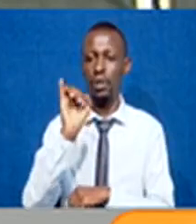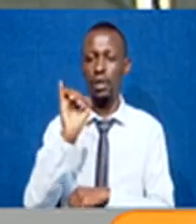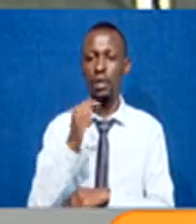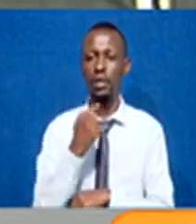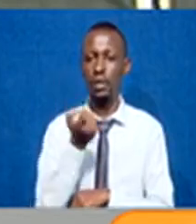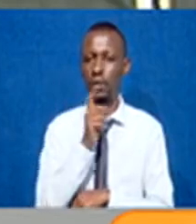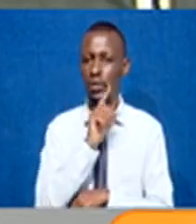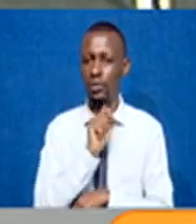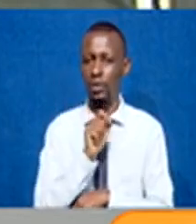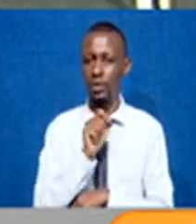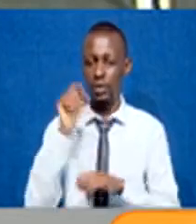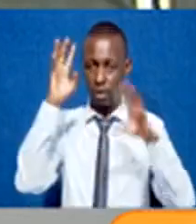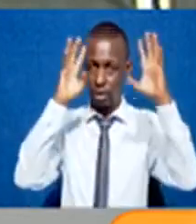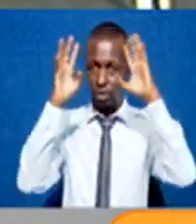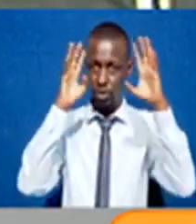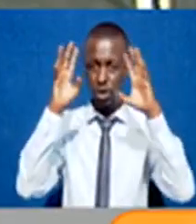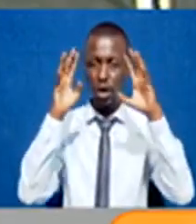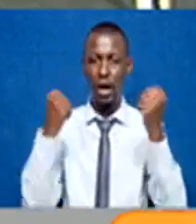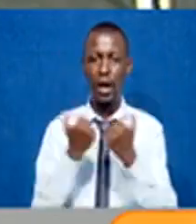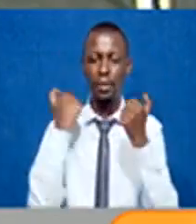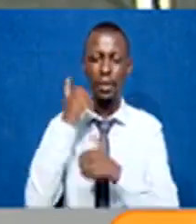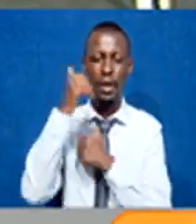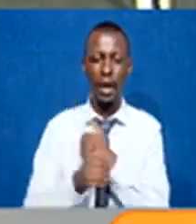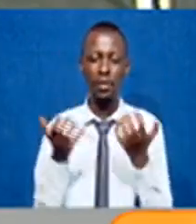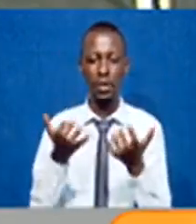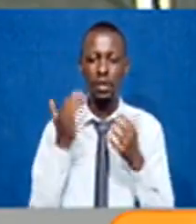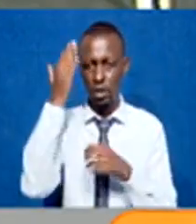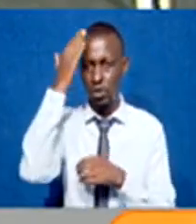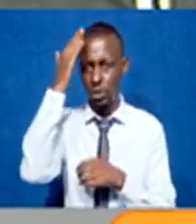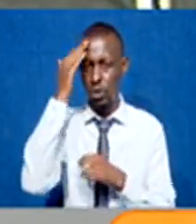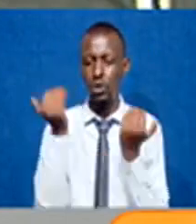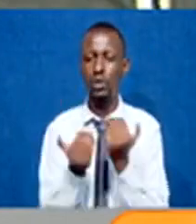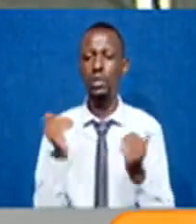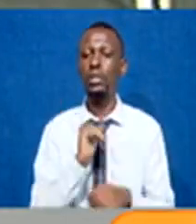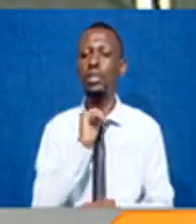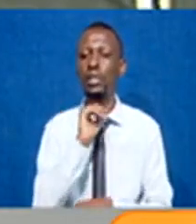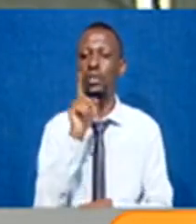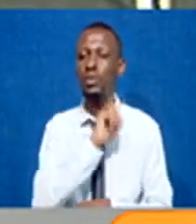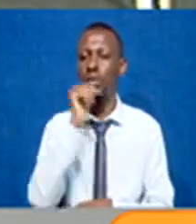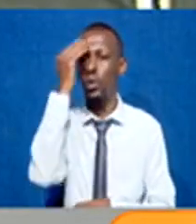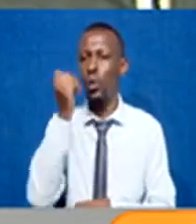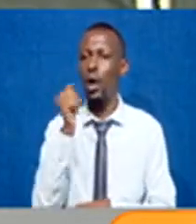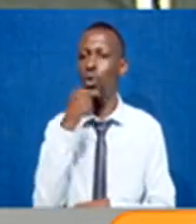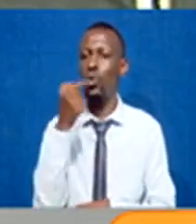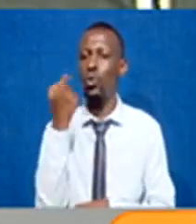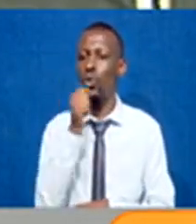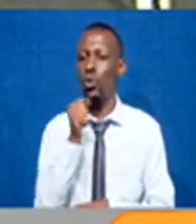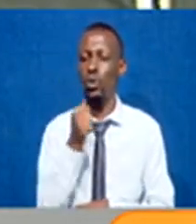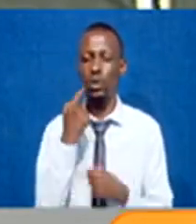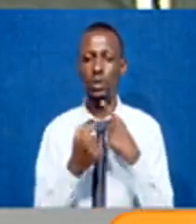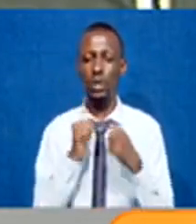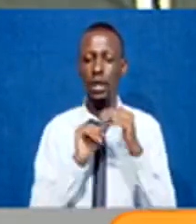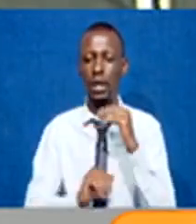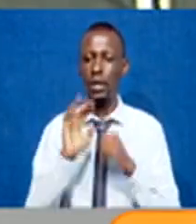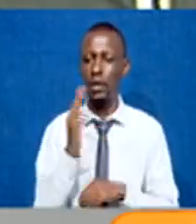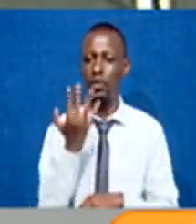kuwa uvumbuzi huu ulichangiwa kutokana na haja ya kubaini kiini cha vifo vya watoto walio na chini ya umri wa miaka mitano ambao mara nyingi